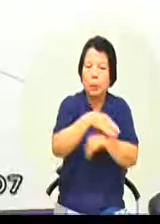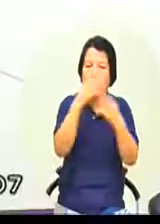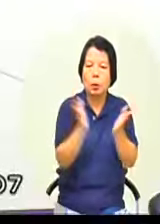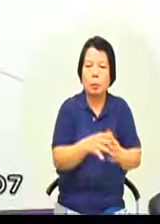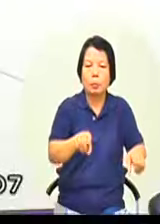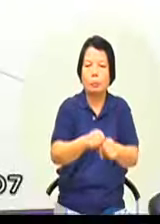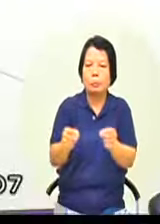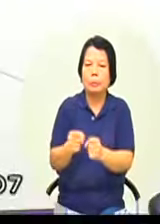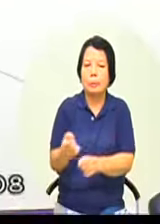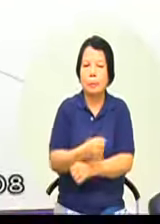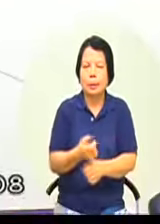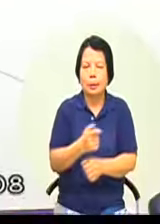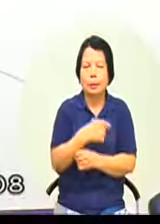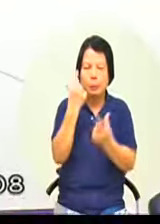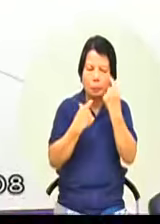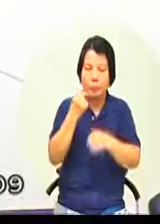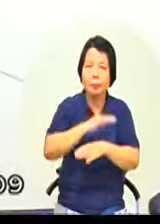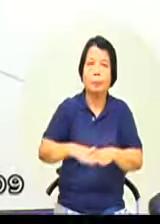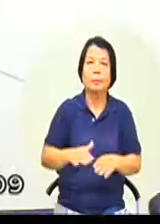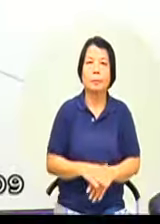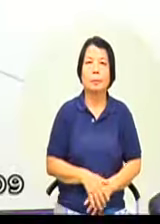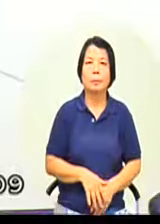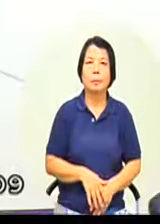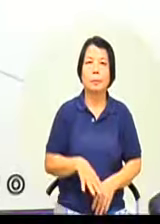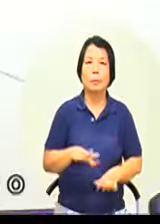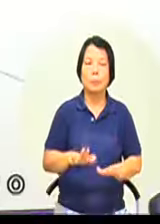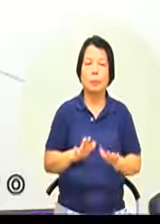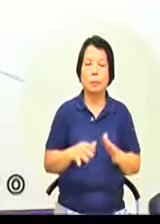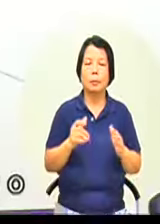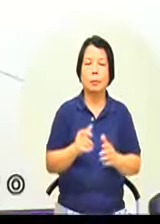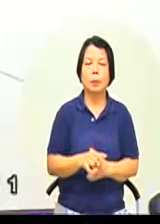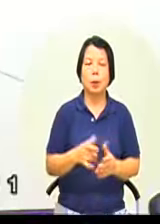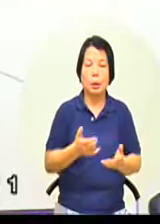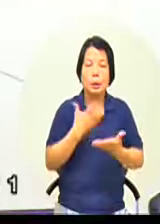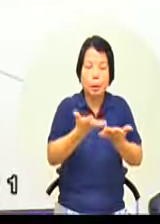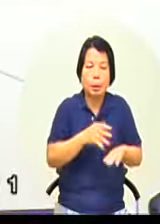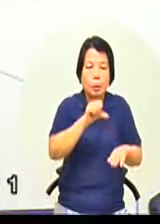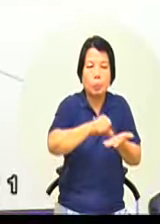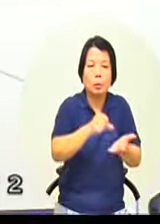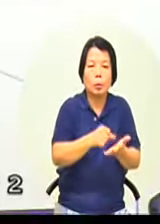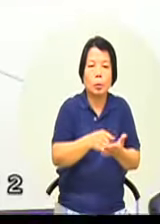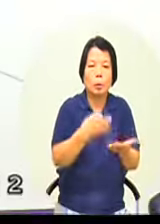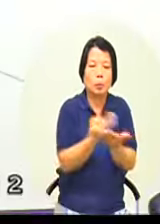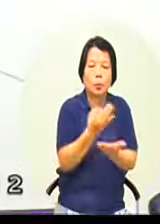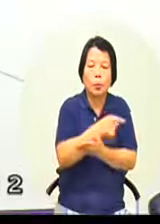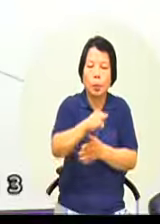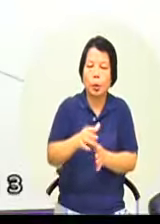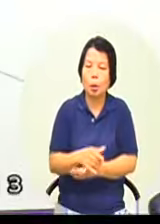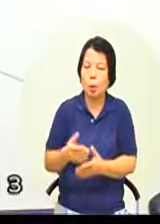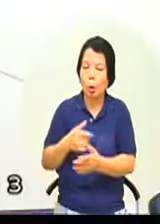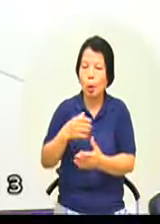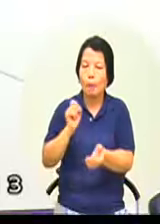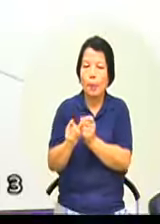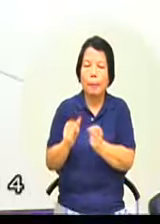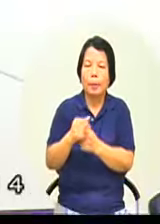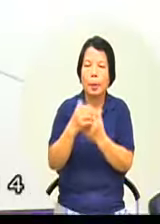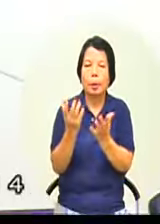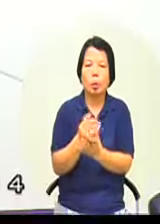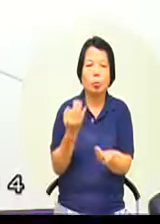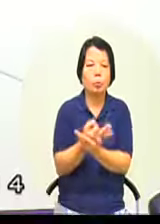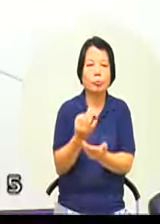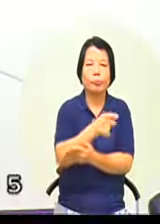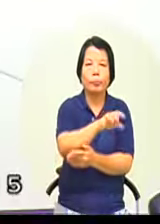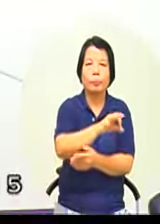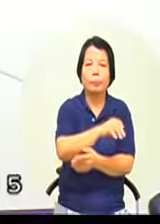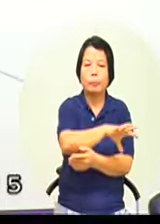多痛啊，那当然现在是供不应求嘛，所以物以稀为贵。那我希望说我们